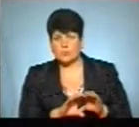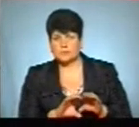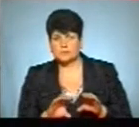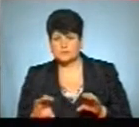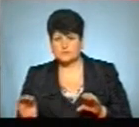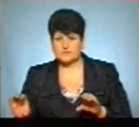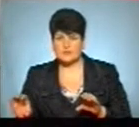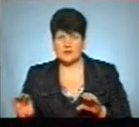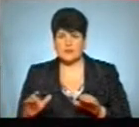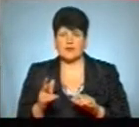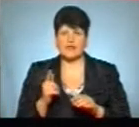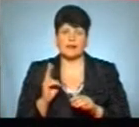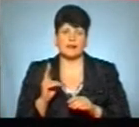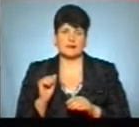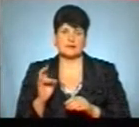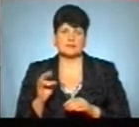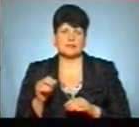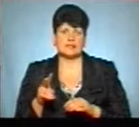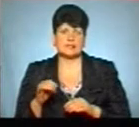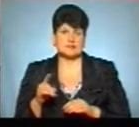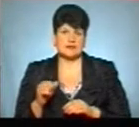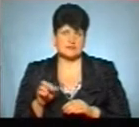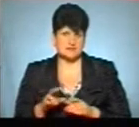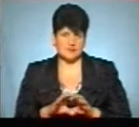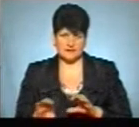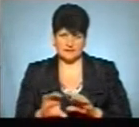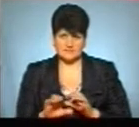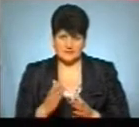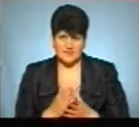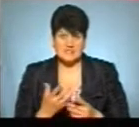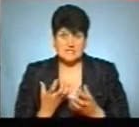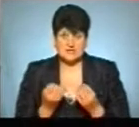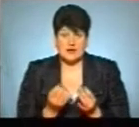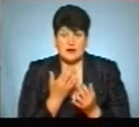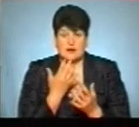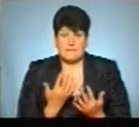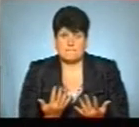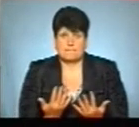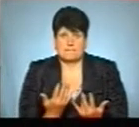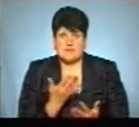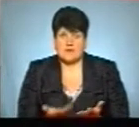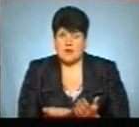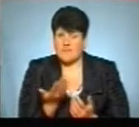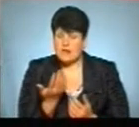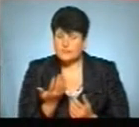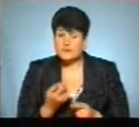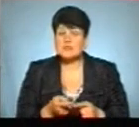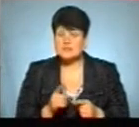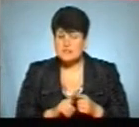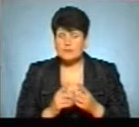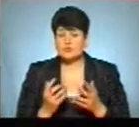і каналізаційних систем. Відповідно, це дерево ще й підігрівалося. В таких умовах дерева